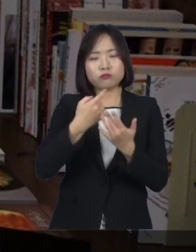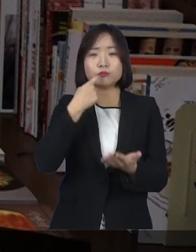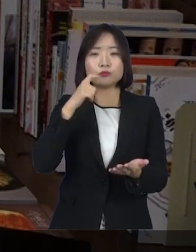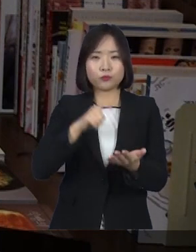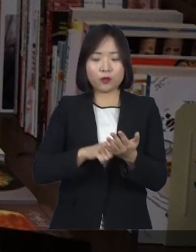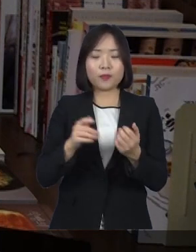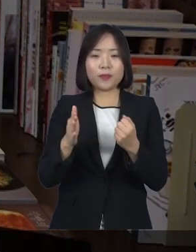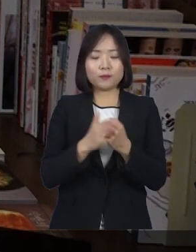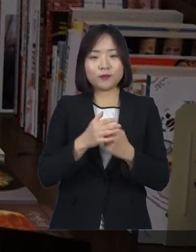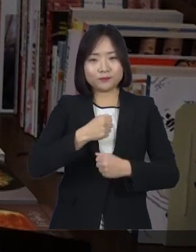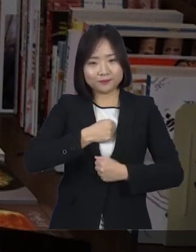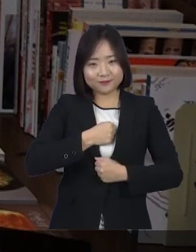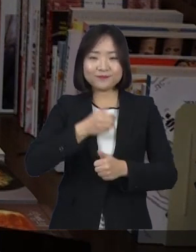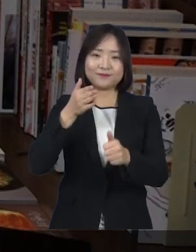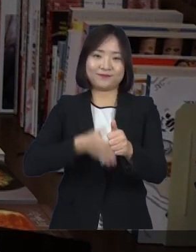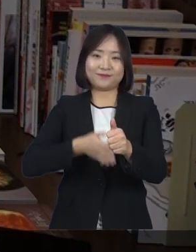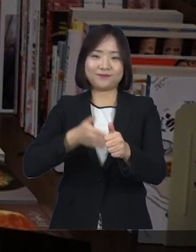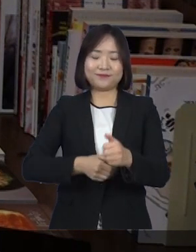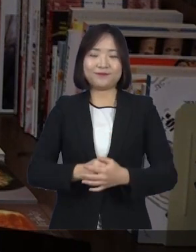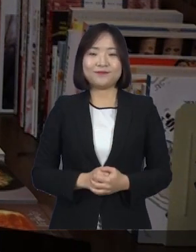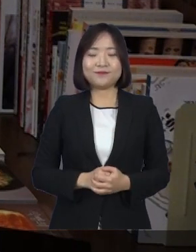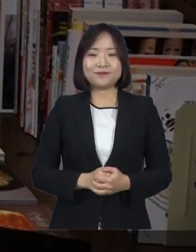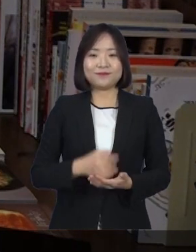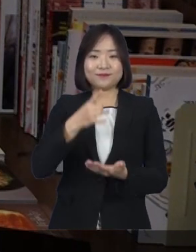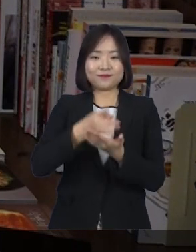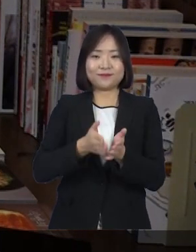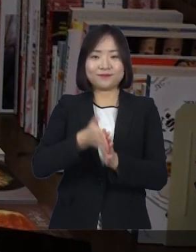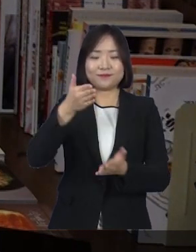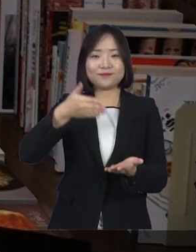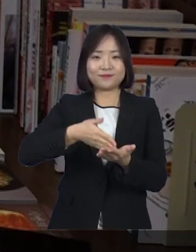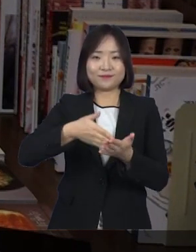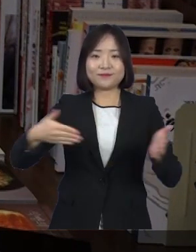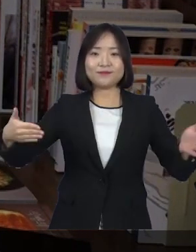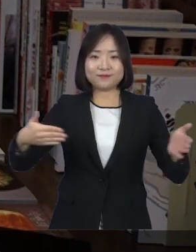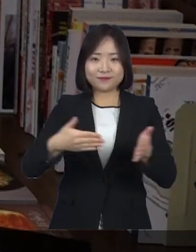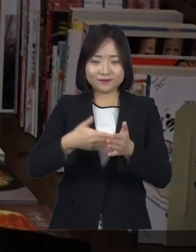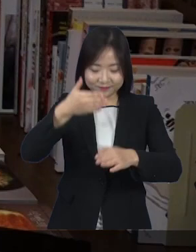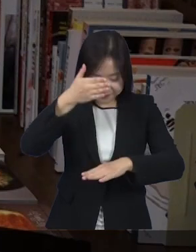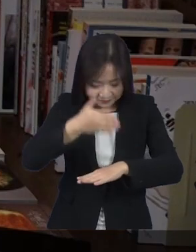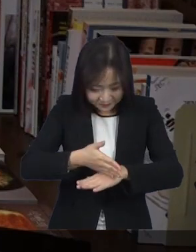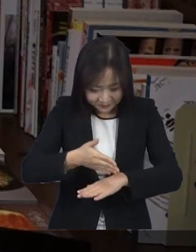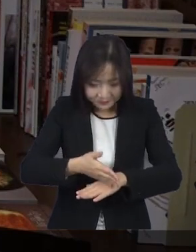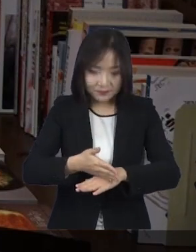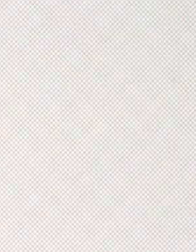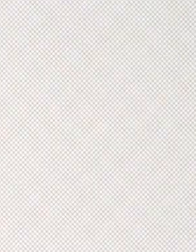불씨 관리 잘해주시기 바랍니다. 이상으로 천안 뉴스를 마칩니다. 고맙습니다.